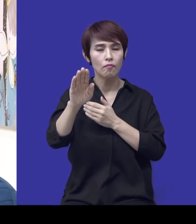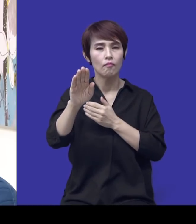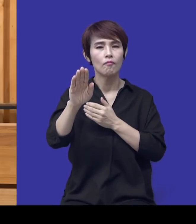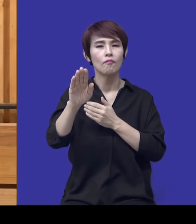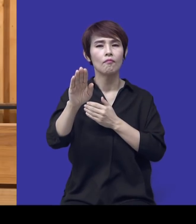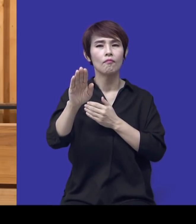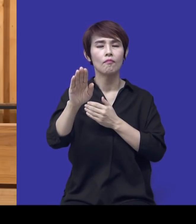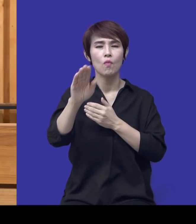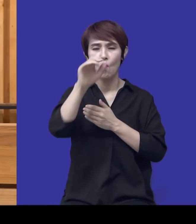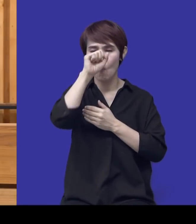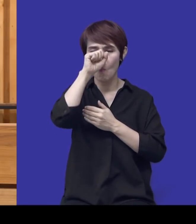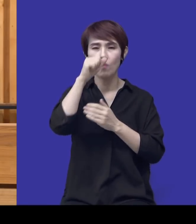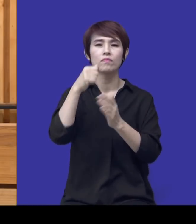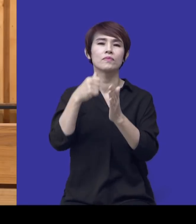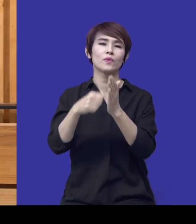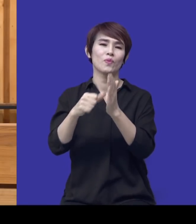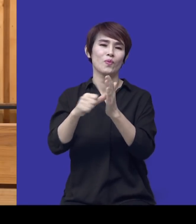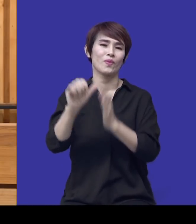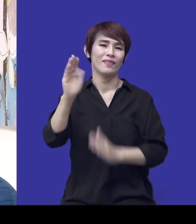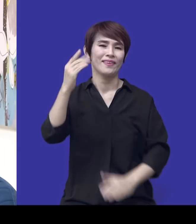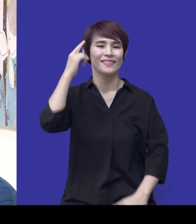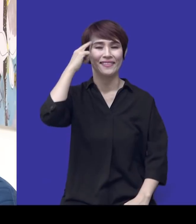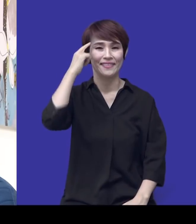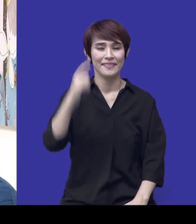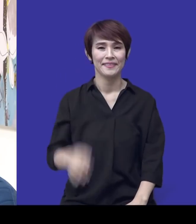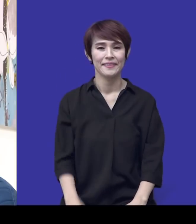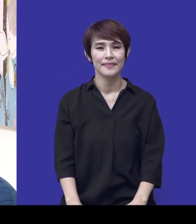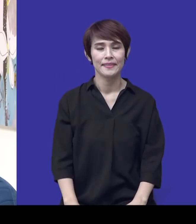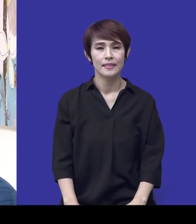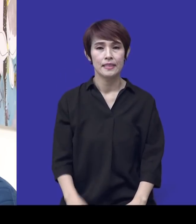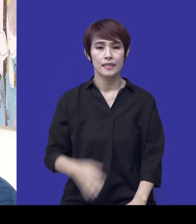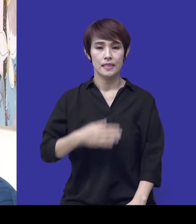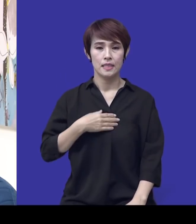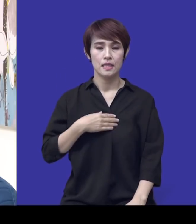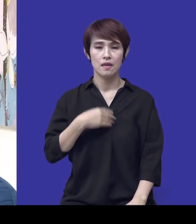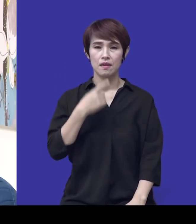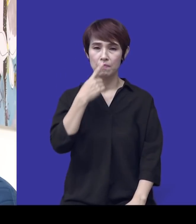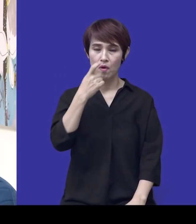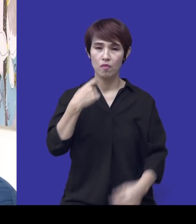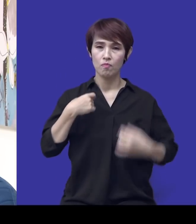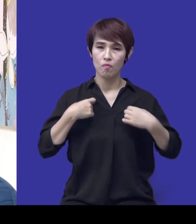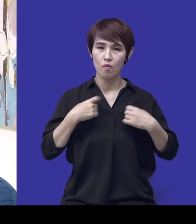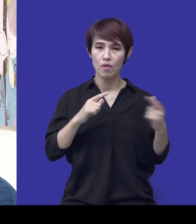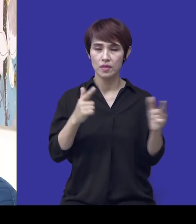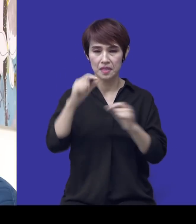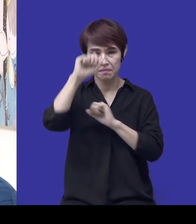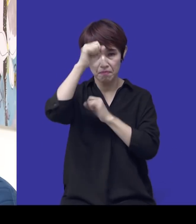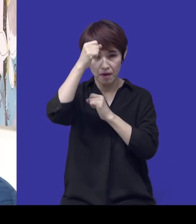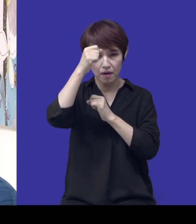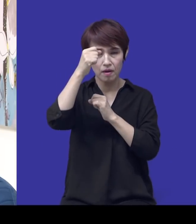하긴 하는데요. 네. 그게 확실히 제가 패션을 하게 된 계기가 됐었던 것 같아요. 예.